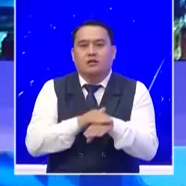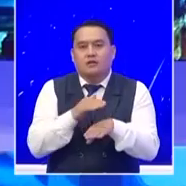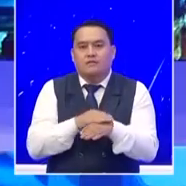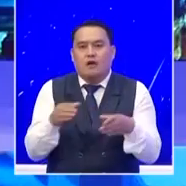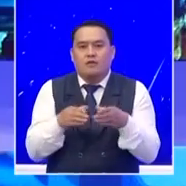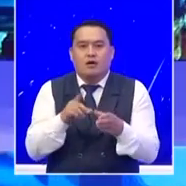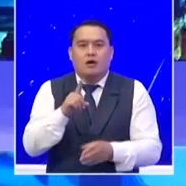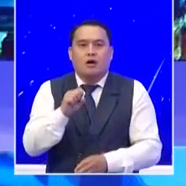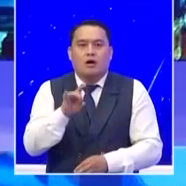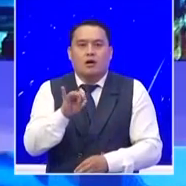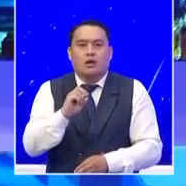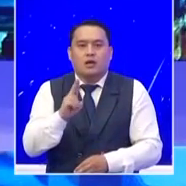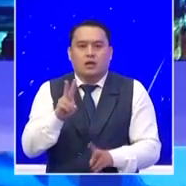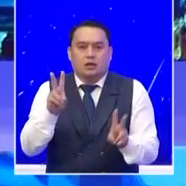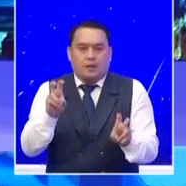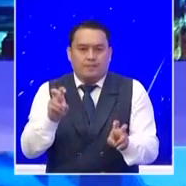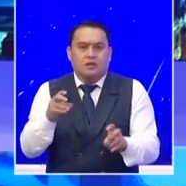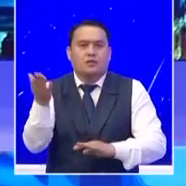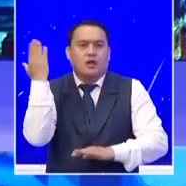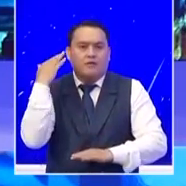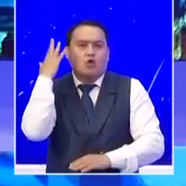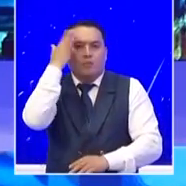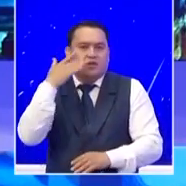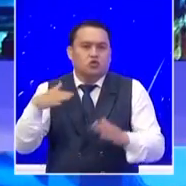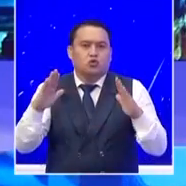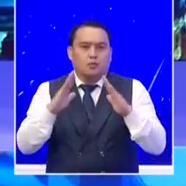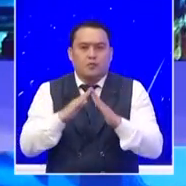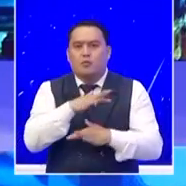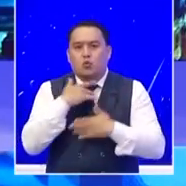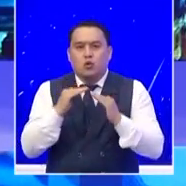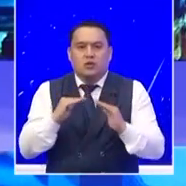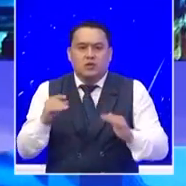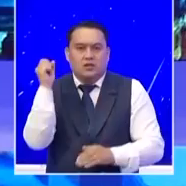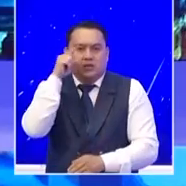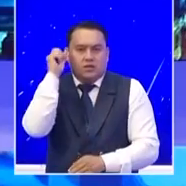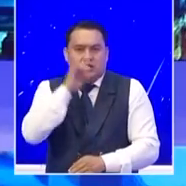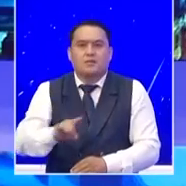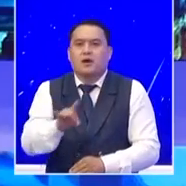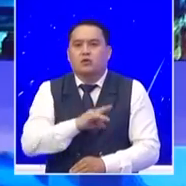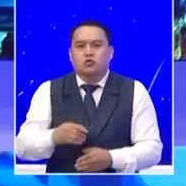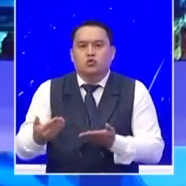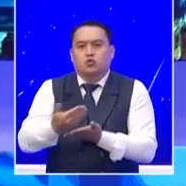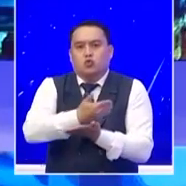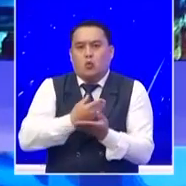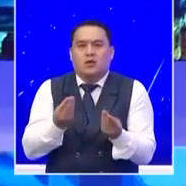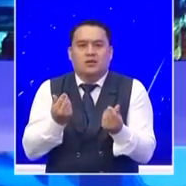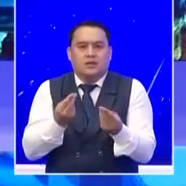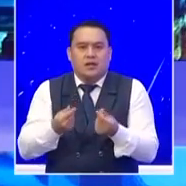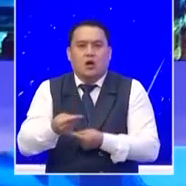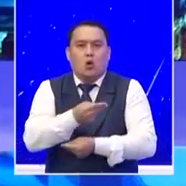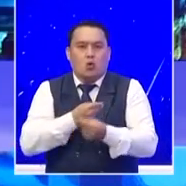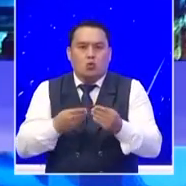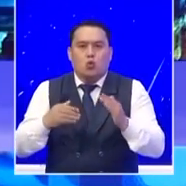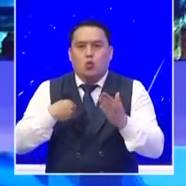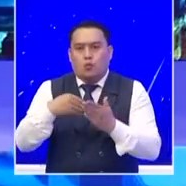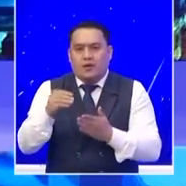Благотворительный фонд «Харекет» исполнил давнюю мечту о собственном жилье многодетной семьи в Искельдинском районе. На собранные народом деньги и приобрели дом